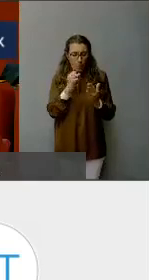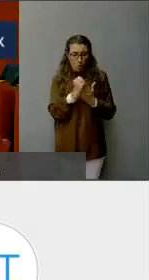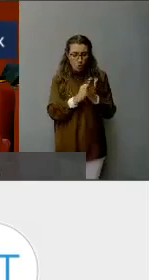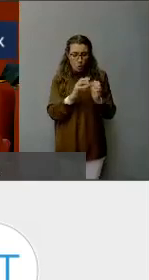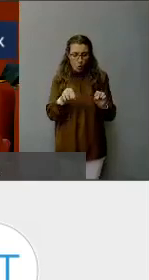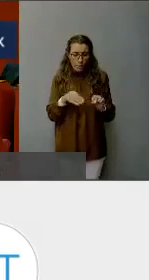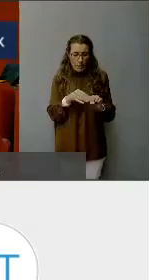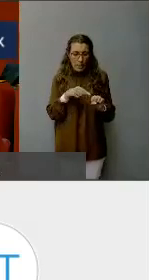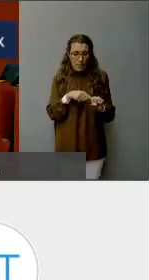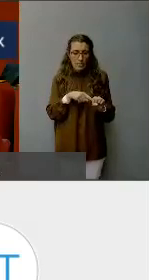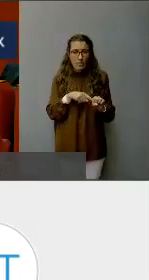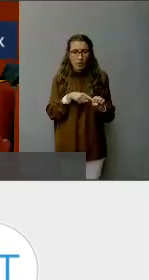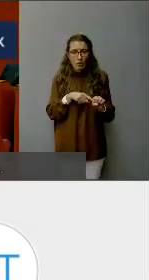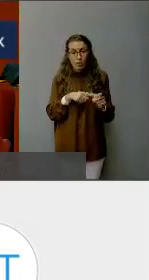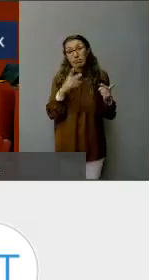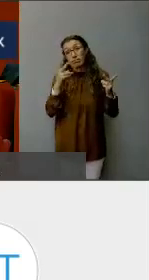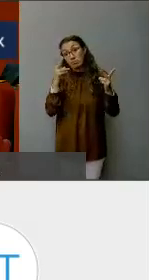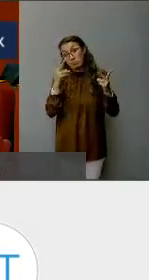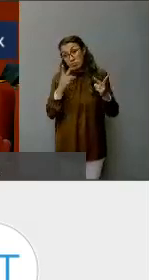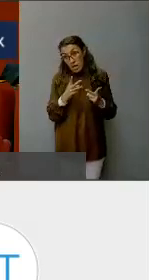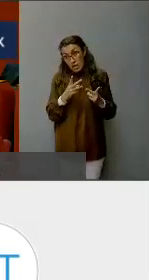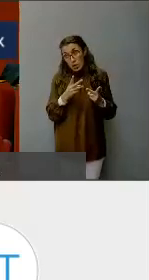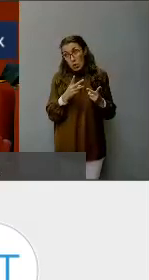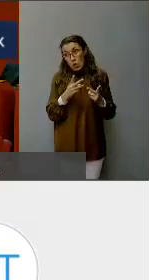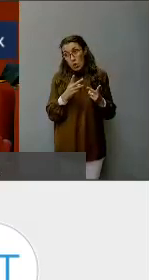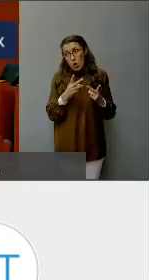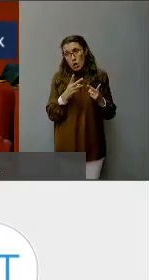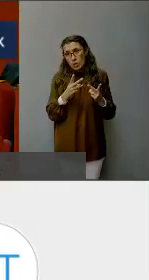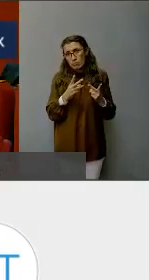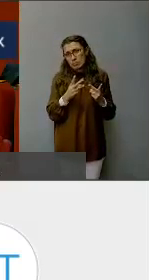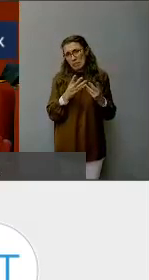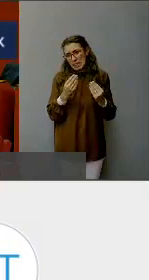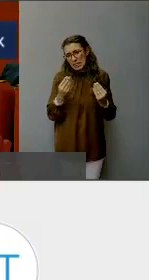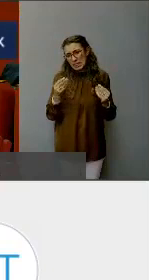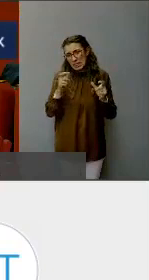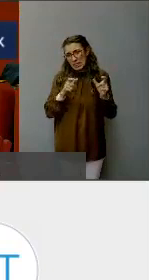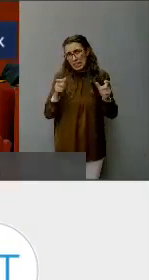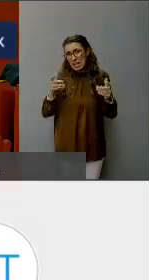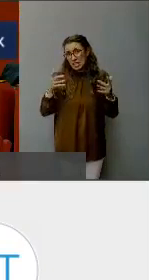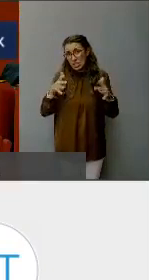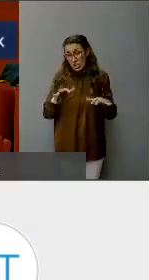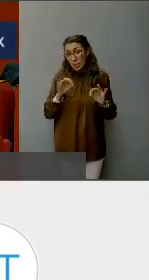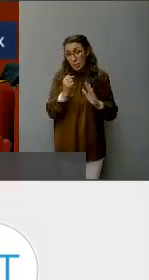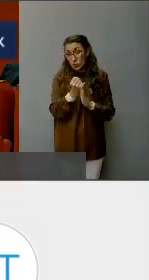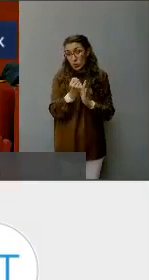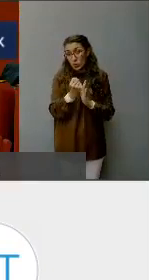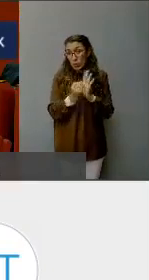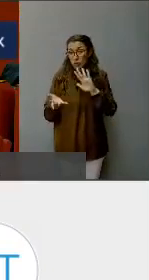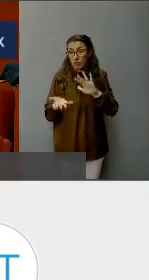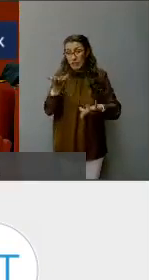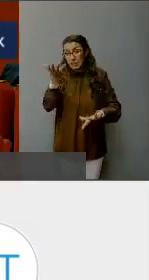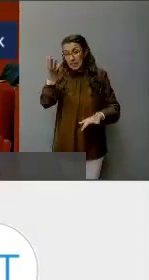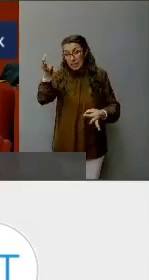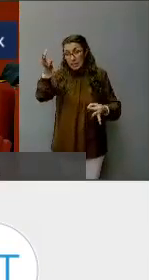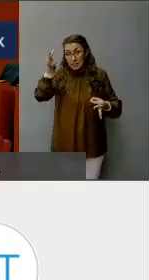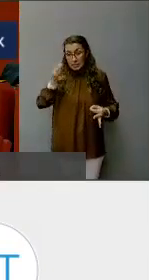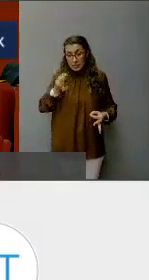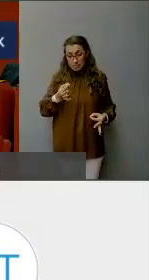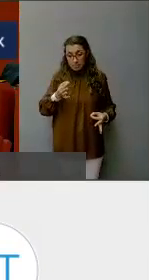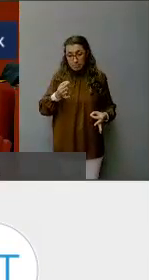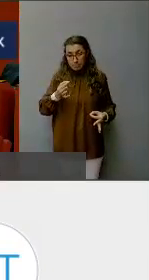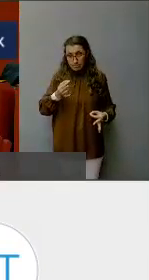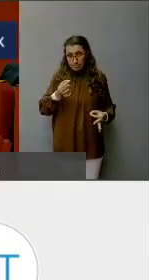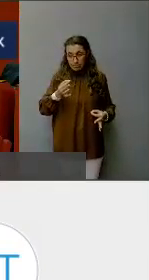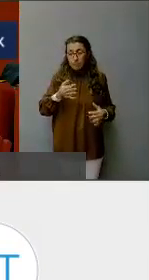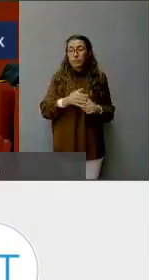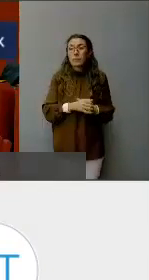anche se l'abbiamo come dire come in molti abbiamo sottolineato il documento dalla sovrintendenza che ci è stato consegnato nel modo in cui ci ha consegnato